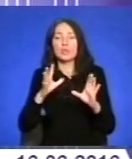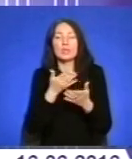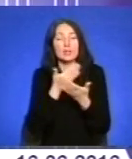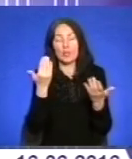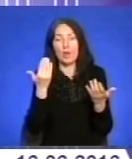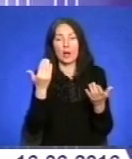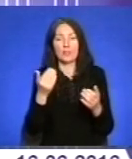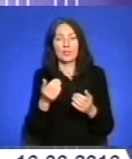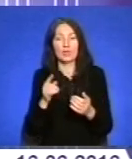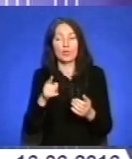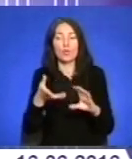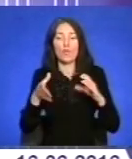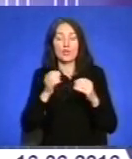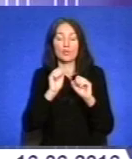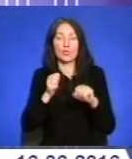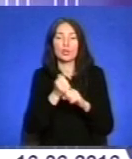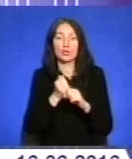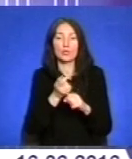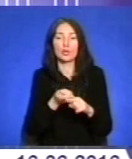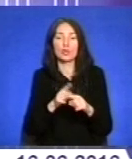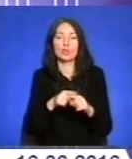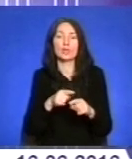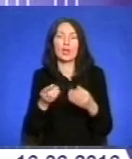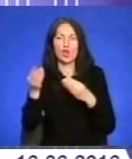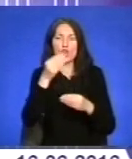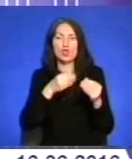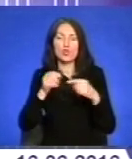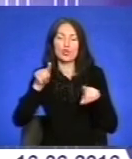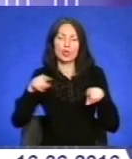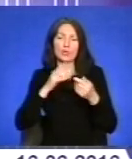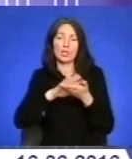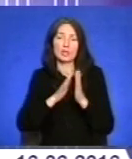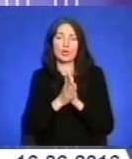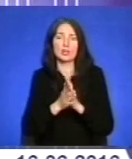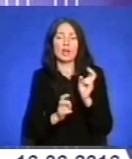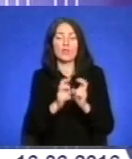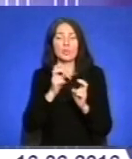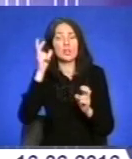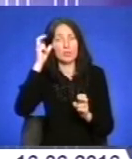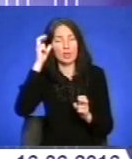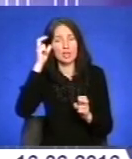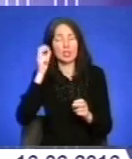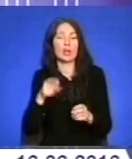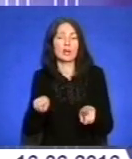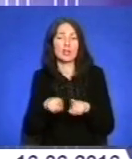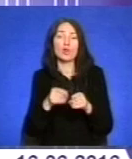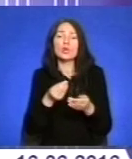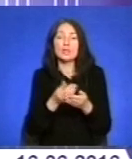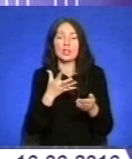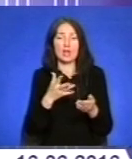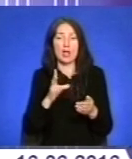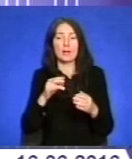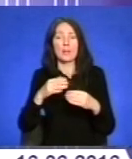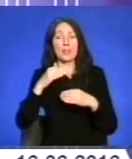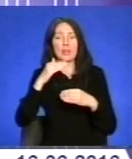тому висновок можна зробити, що це певним чином штучно створена ситуація. Виробництво гречки і безпосередньо ціна на прилавках